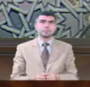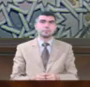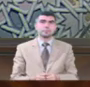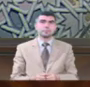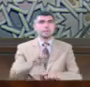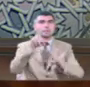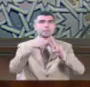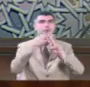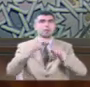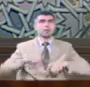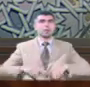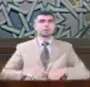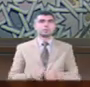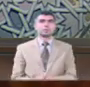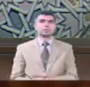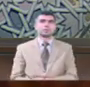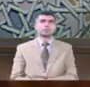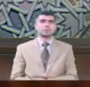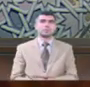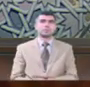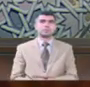الكلمة لكم سيد الوزير.